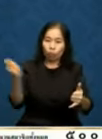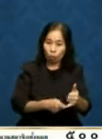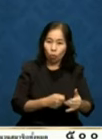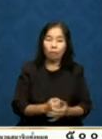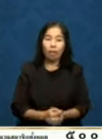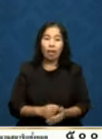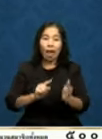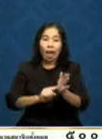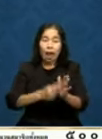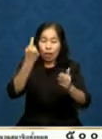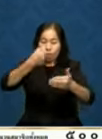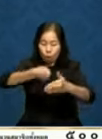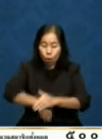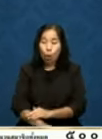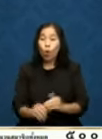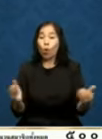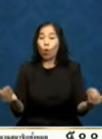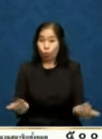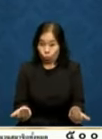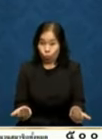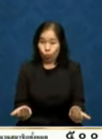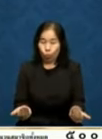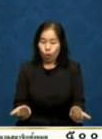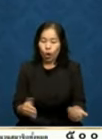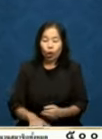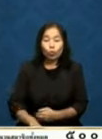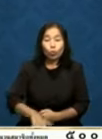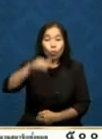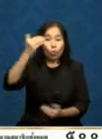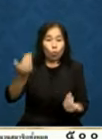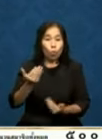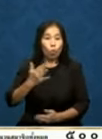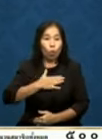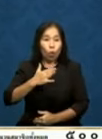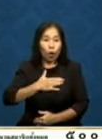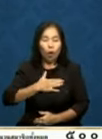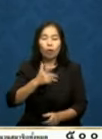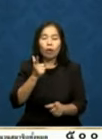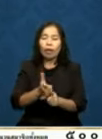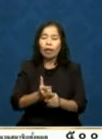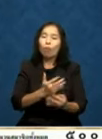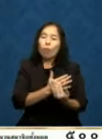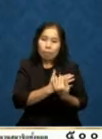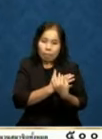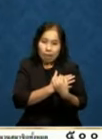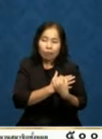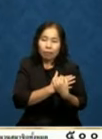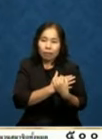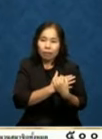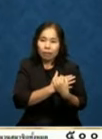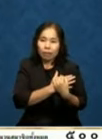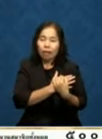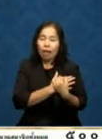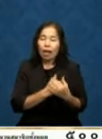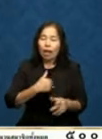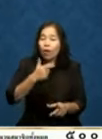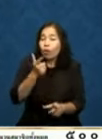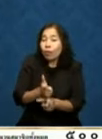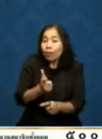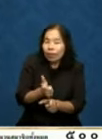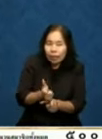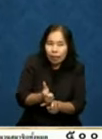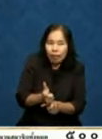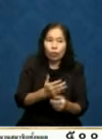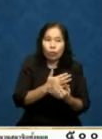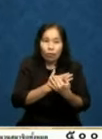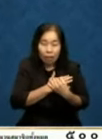งแต่วันแรกที่ลูกเกิดมานะคะเราเลี้ยงเขาด้วยความรักนะคะเขาเกิดมาจากความรักเลี้ยงเขาด้วย